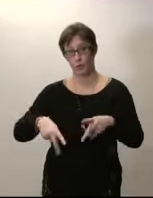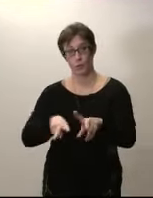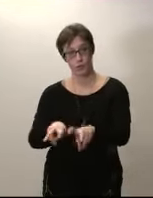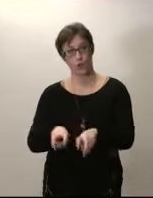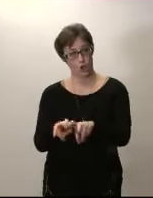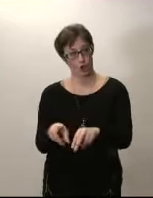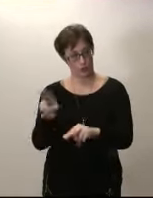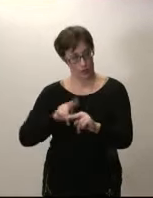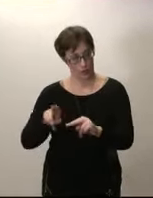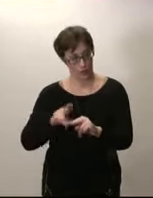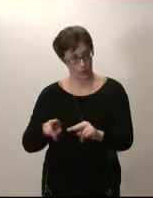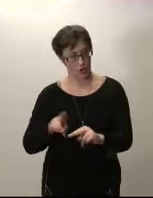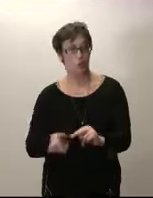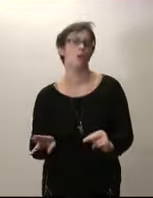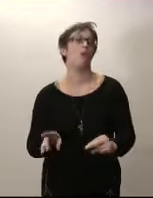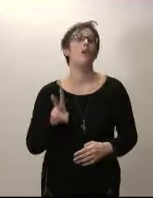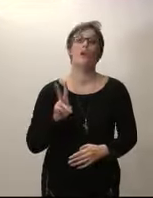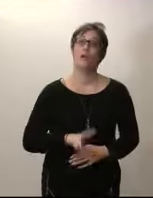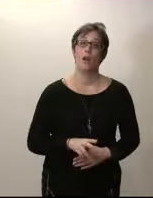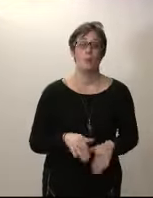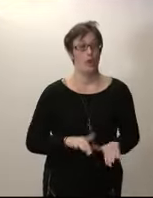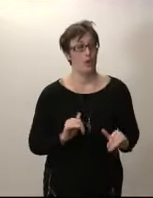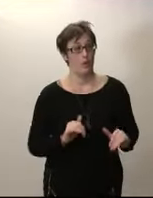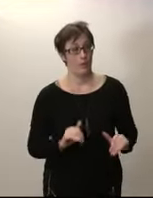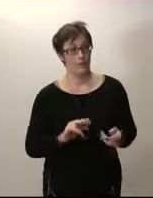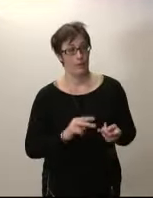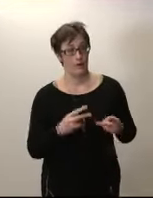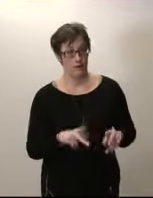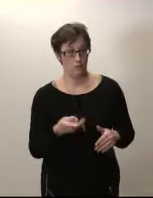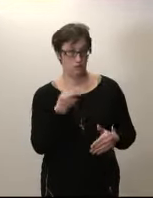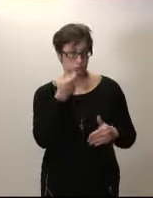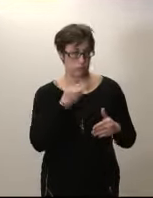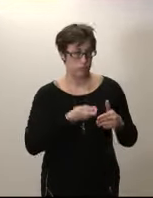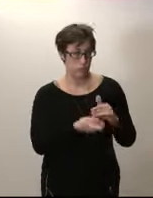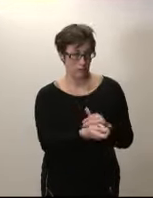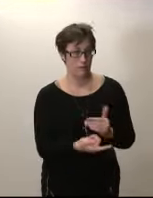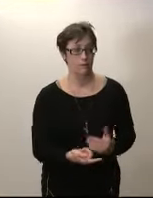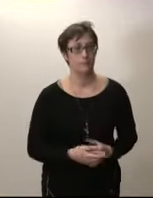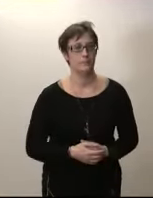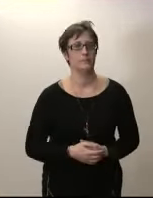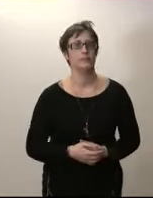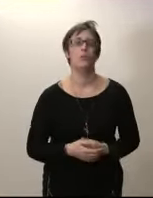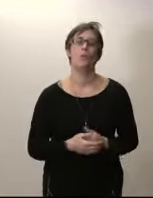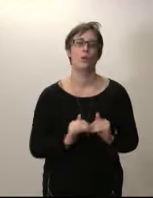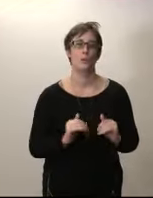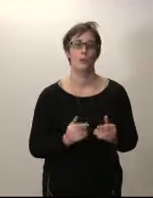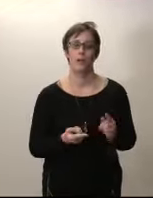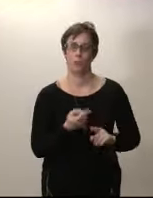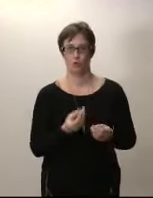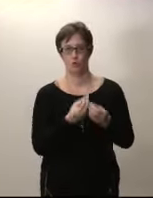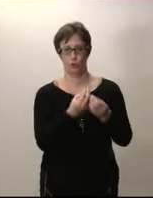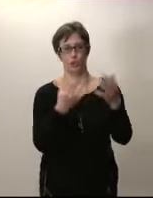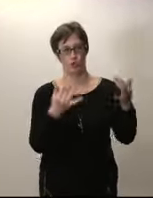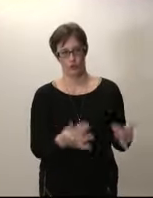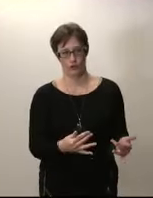projet, mais malgré tout, voilà, la commune a économisé 450 000 euros. Juste un chiffre. Deux.